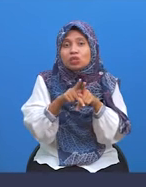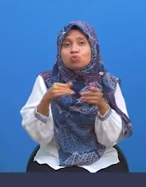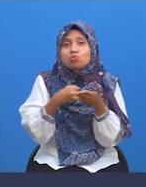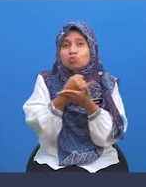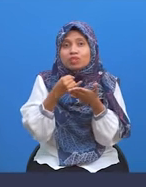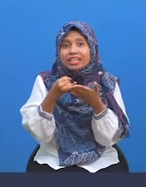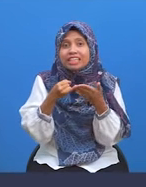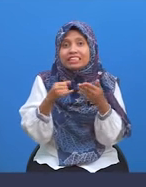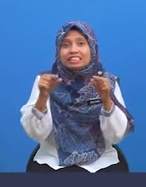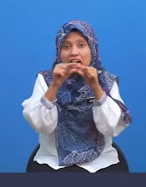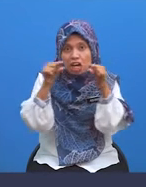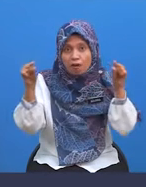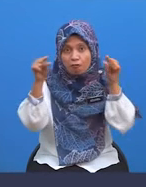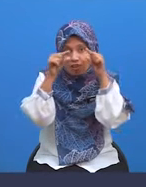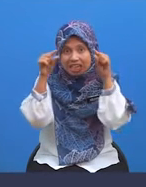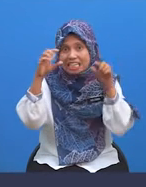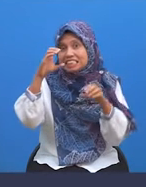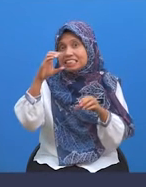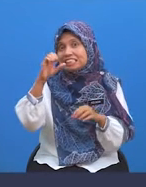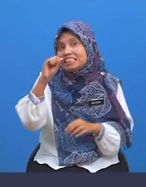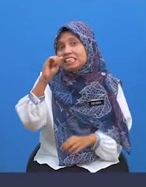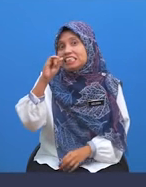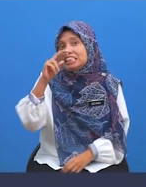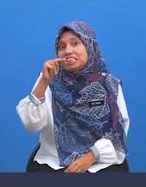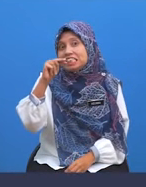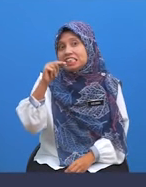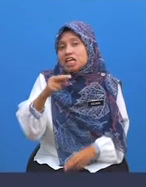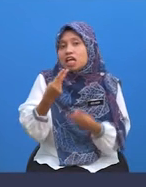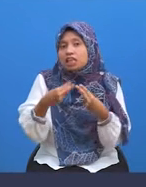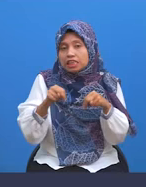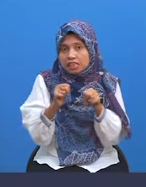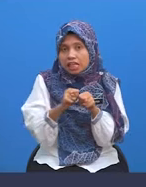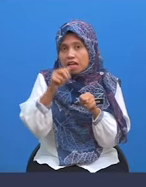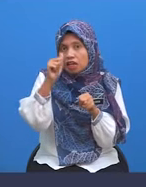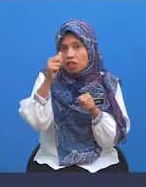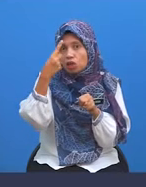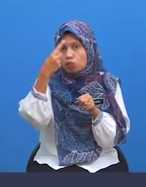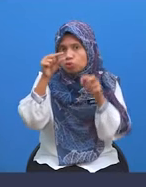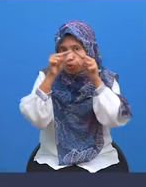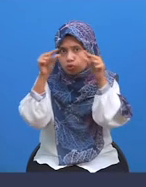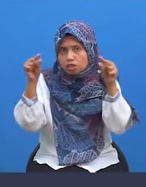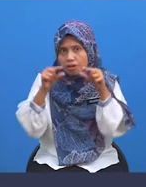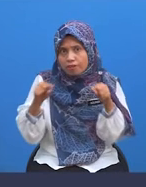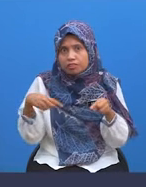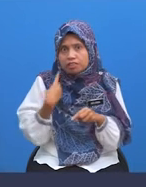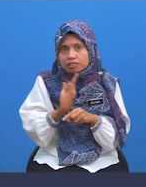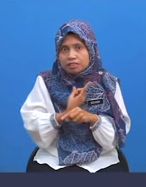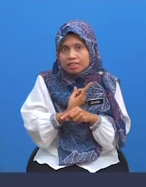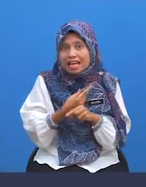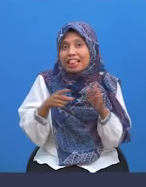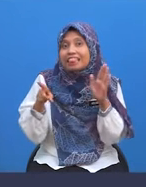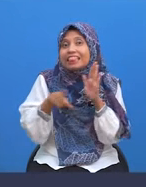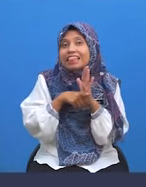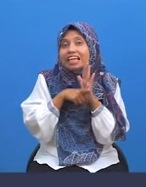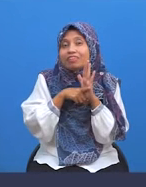Maka, graf tersebut perlu dilukis bermula dari nilai negatif seperti di dalam paparan